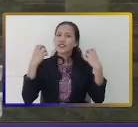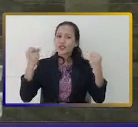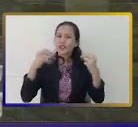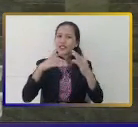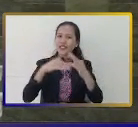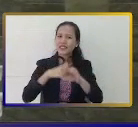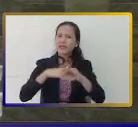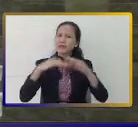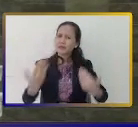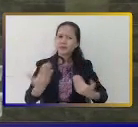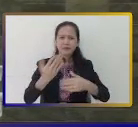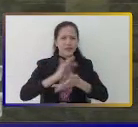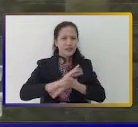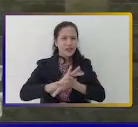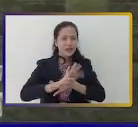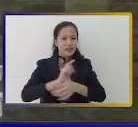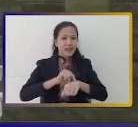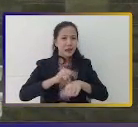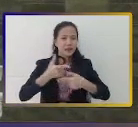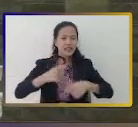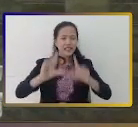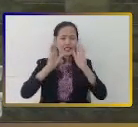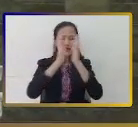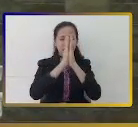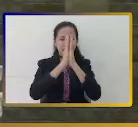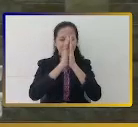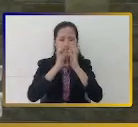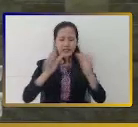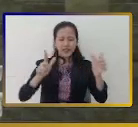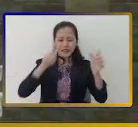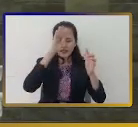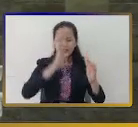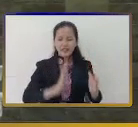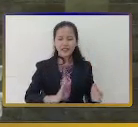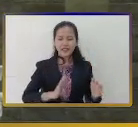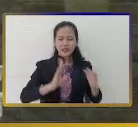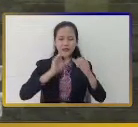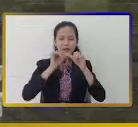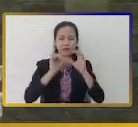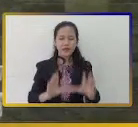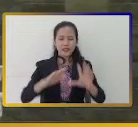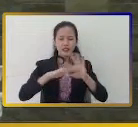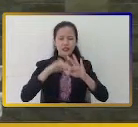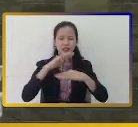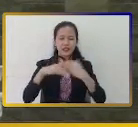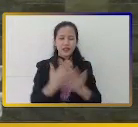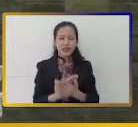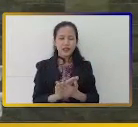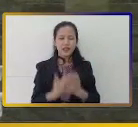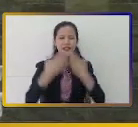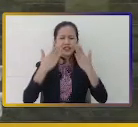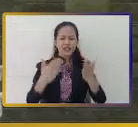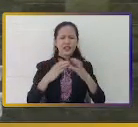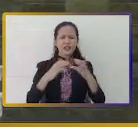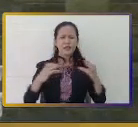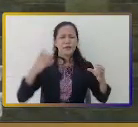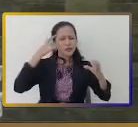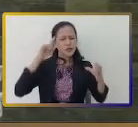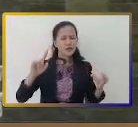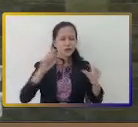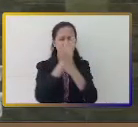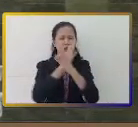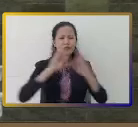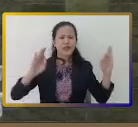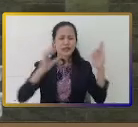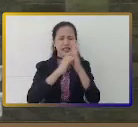Tayo po sandaling manalangin. Dakilan namin Diyos na mapagpala at makapangyarihan sa lahat. Marami pong salamat, Panginoon, sa kalayaan po na meron po